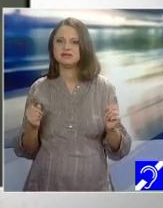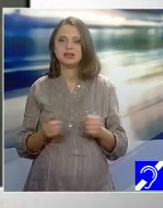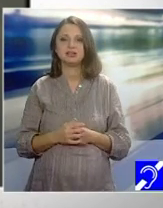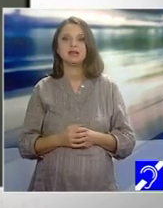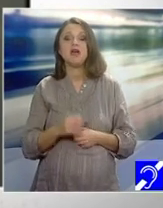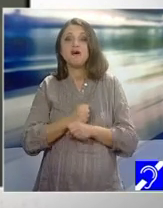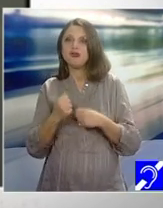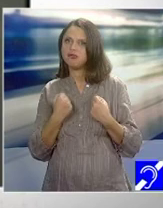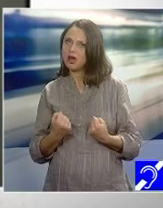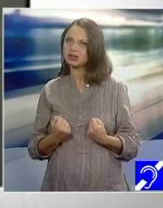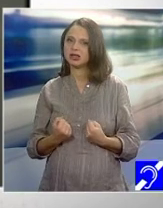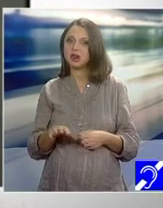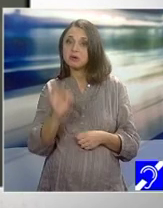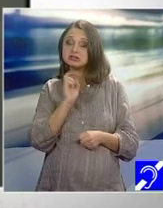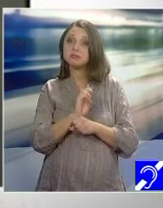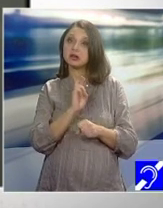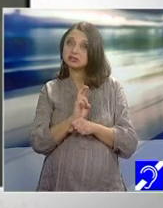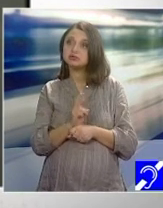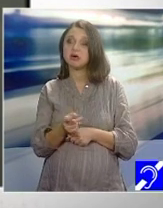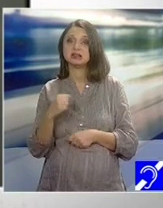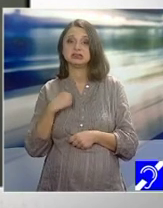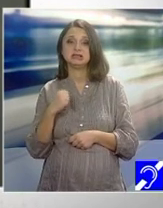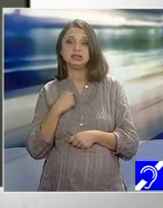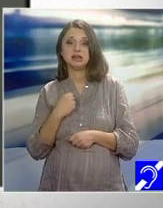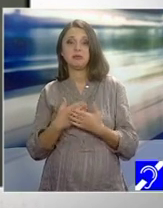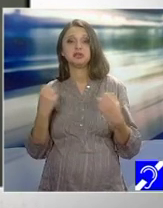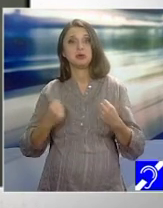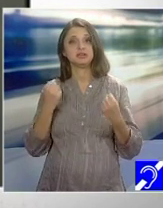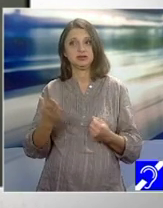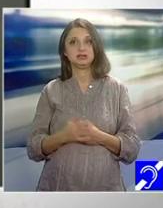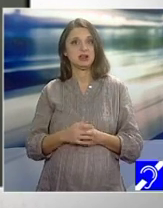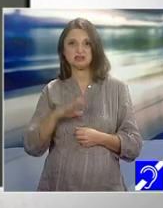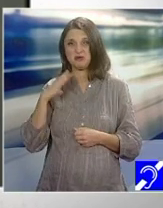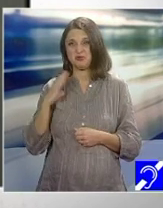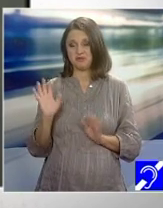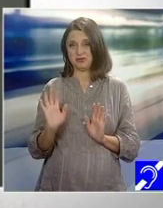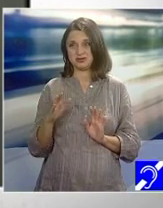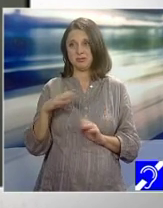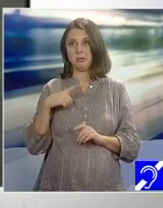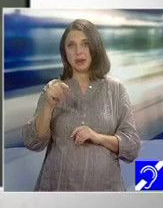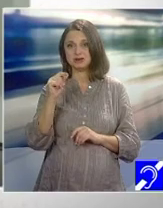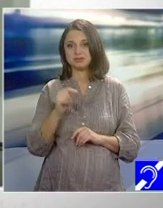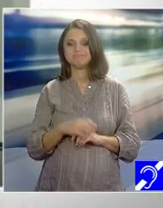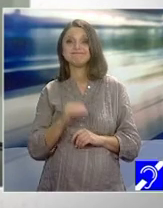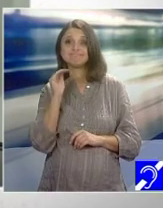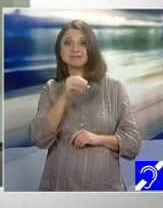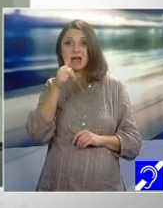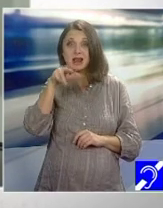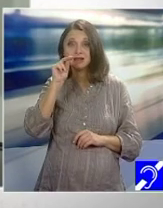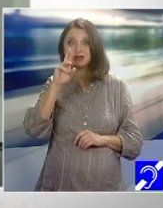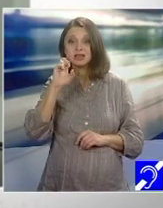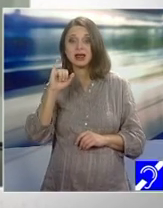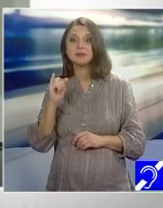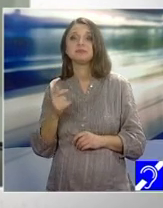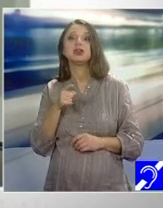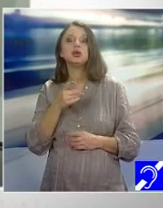să găsim participanți din rândul lor pentru aceste activități. Să ne întrebăm pe Andrei. Care crezi, Andrei, că e